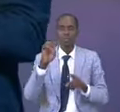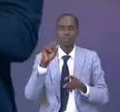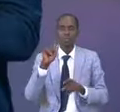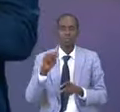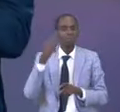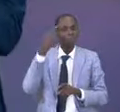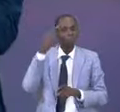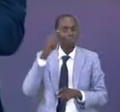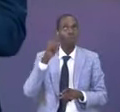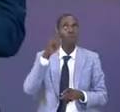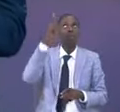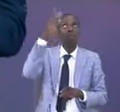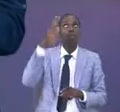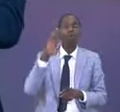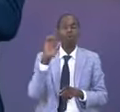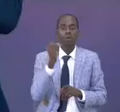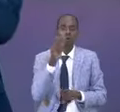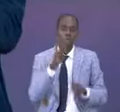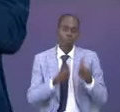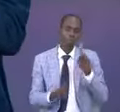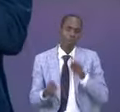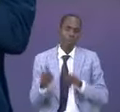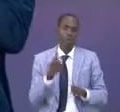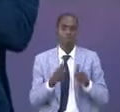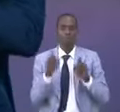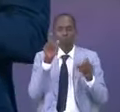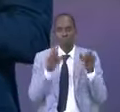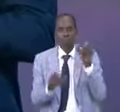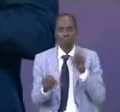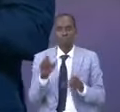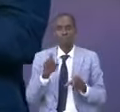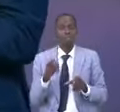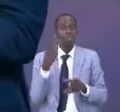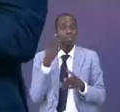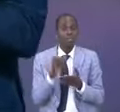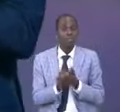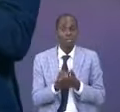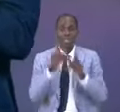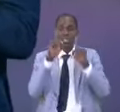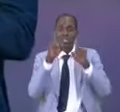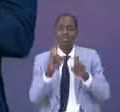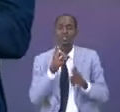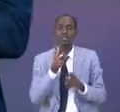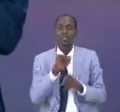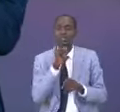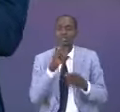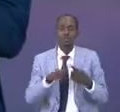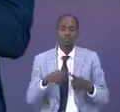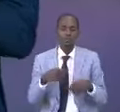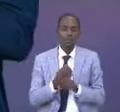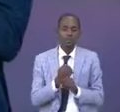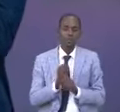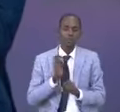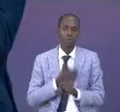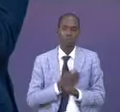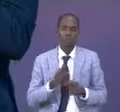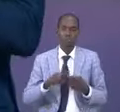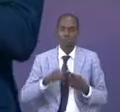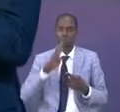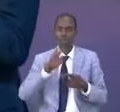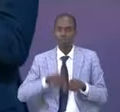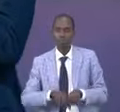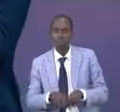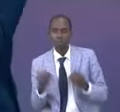les ne sont pas pour nous détruire mais c'est pour nous bâtir ce n'est pas pour nous détruire